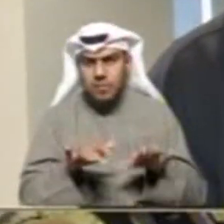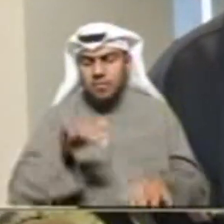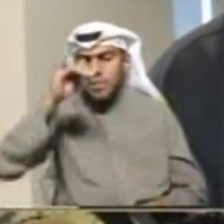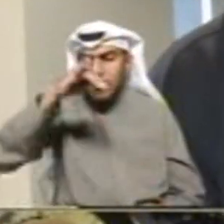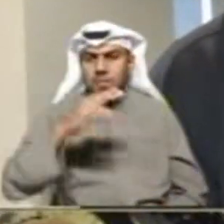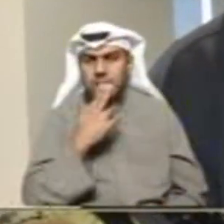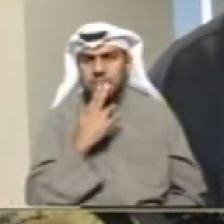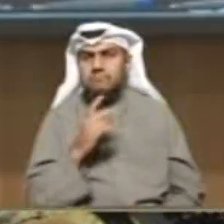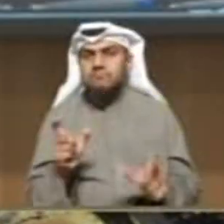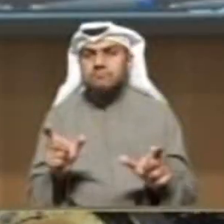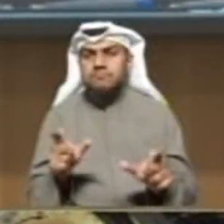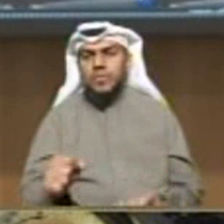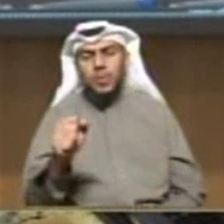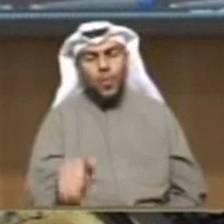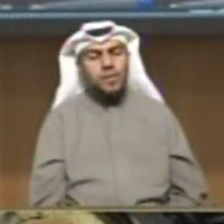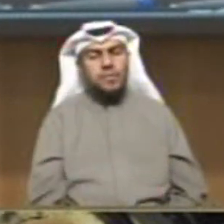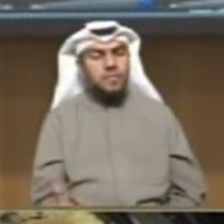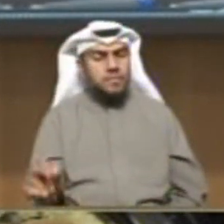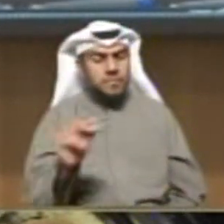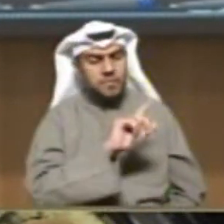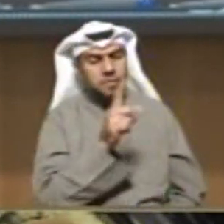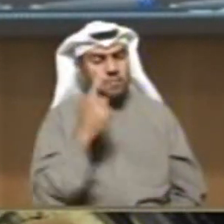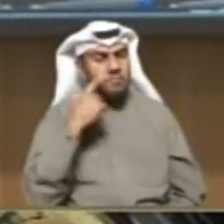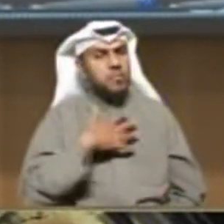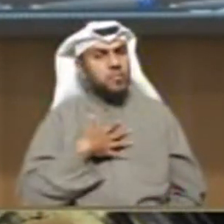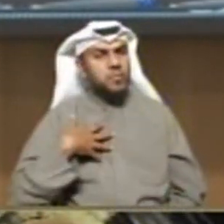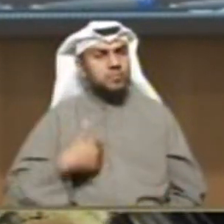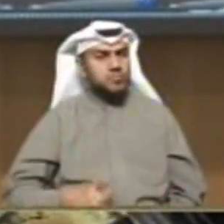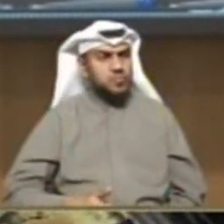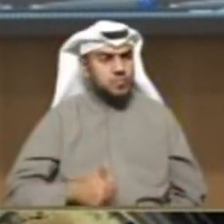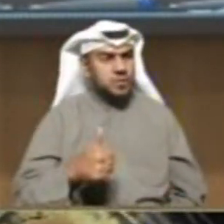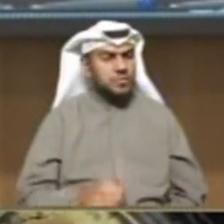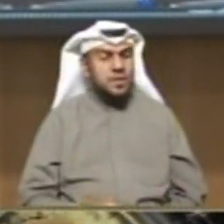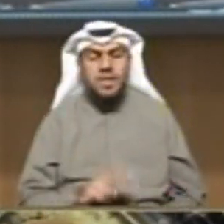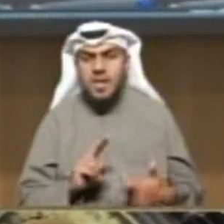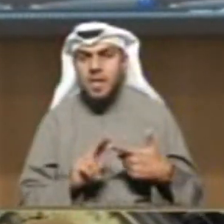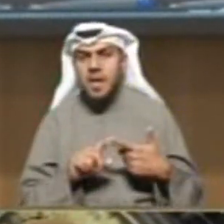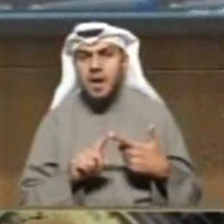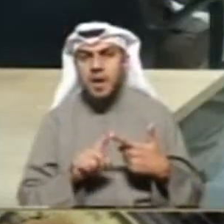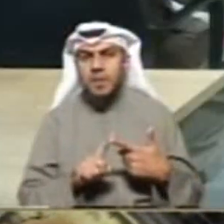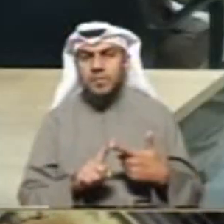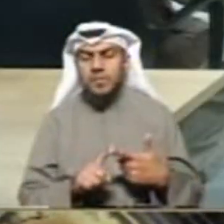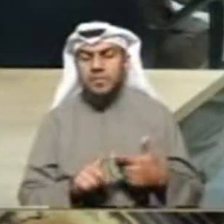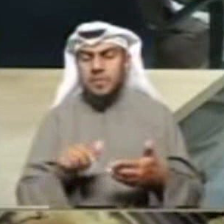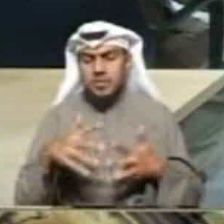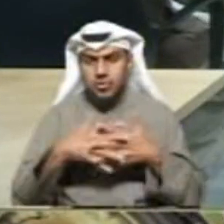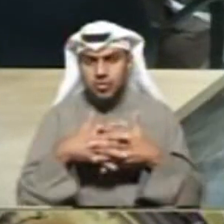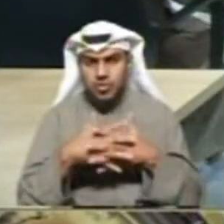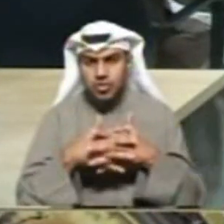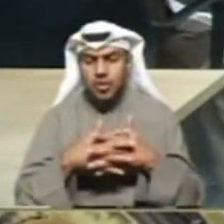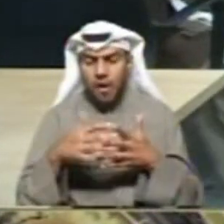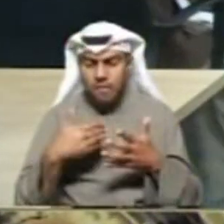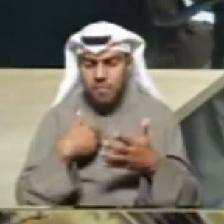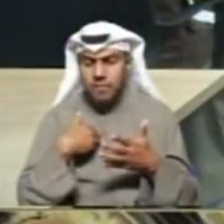يعني مطمئنين من هالناحية. توحيد أشكال ومفاهيم عناصر الإفصاح مما يسهل التعامل بها من جميع الأطراف